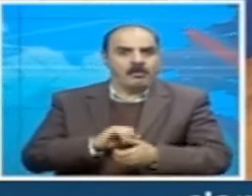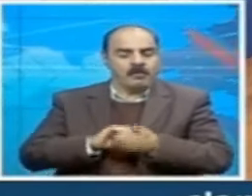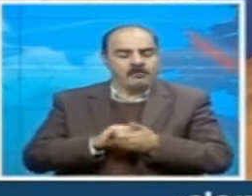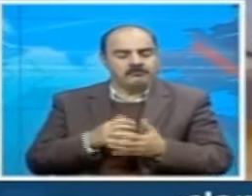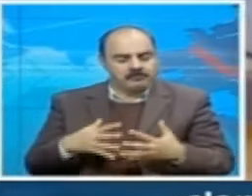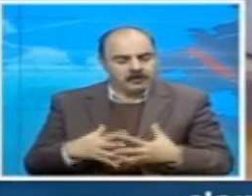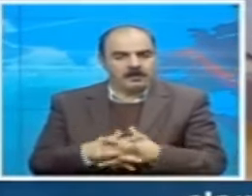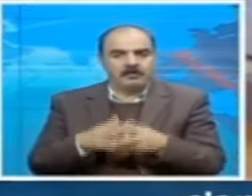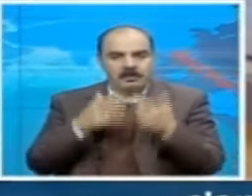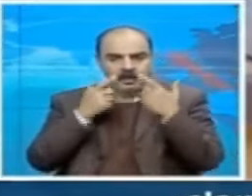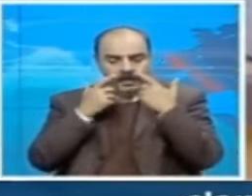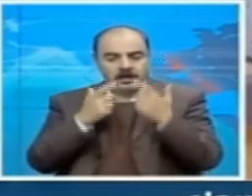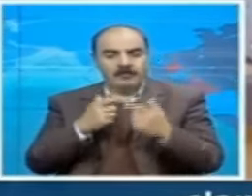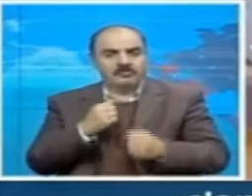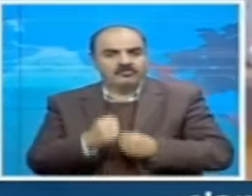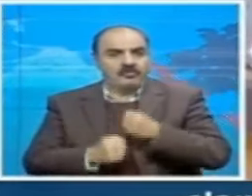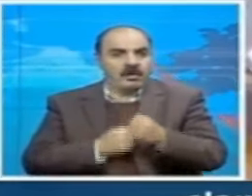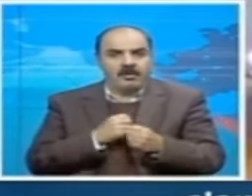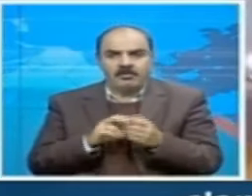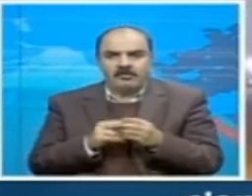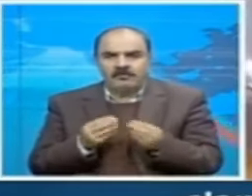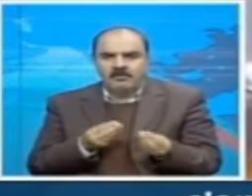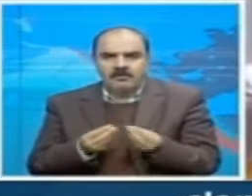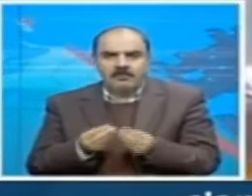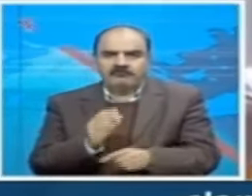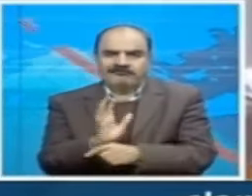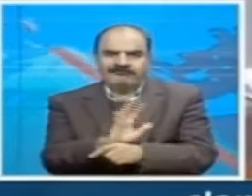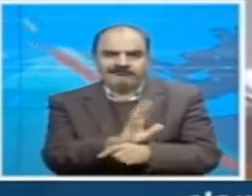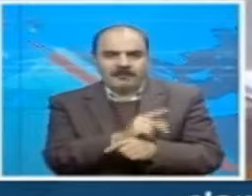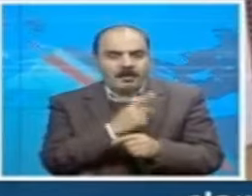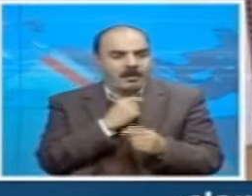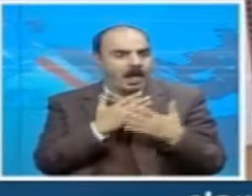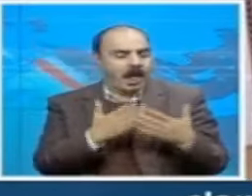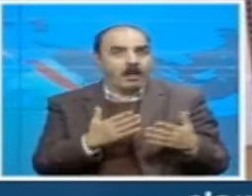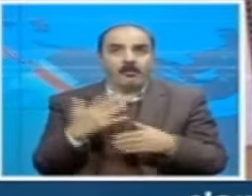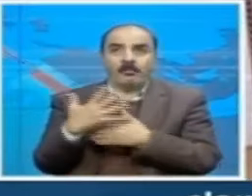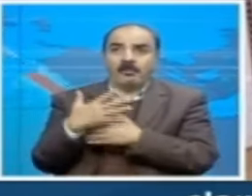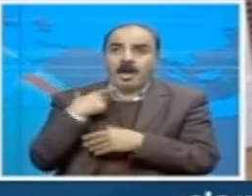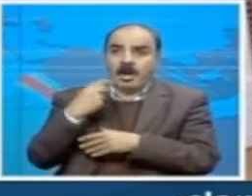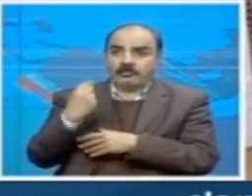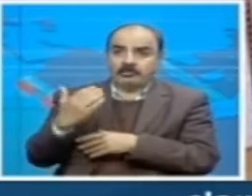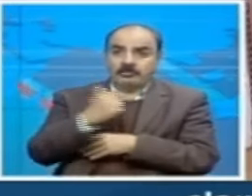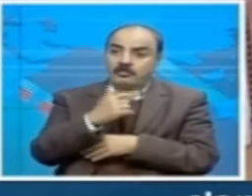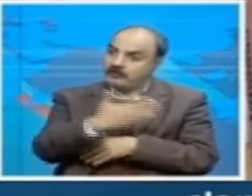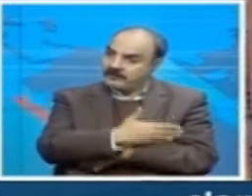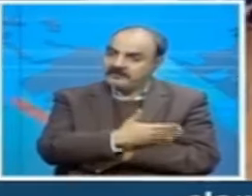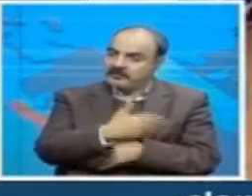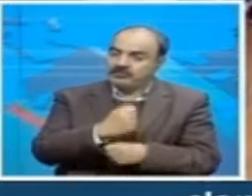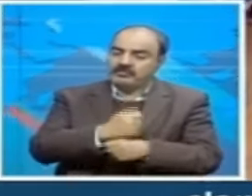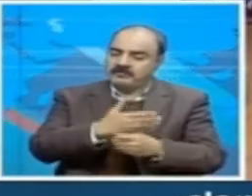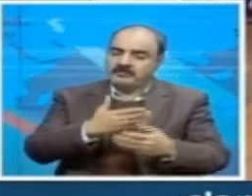الصدد ومواصلة العمل المكثف على توفير الظروف الملائمة لجذب